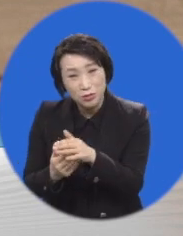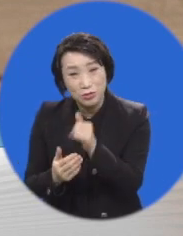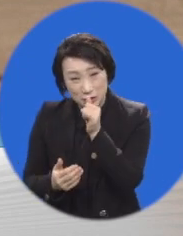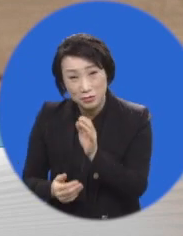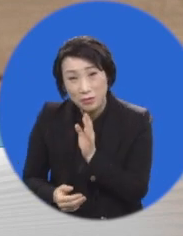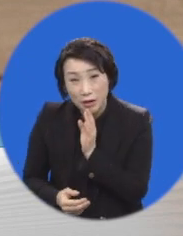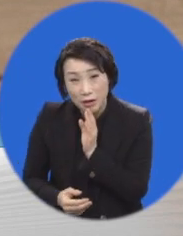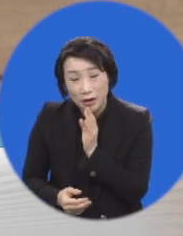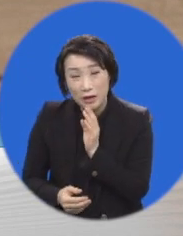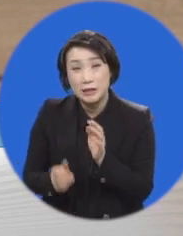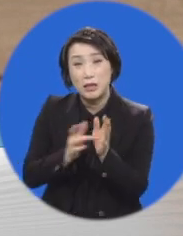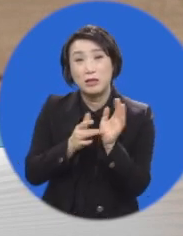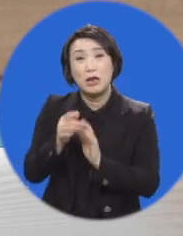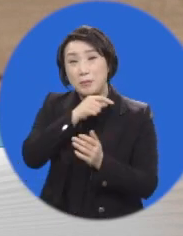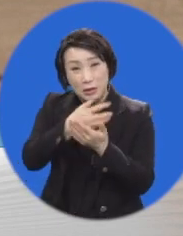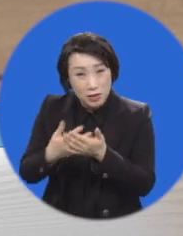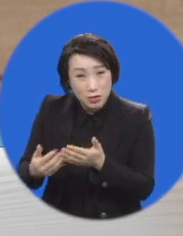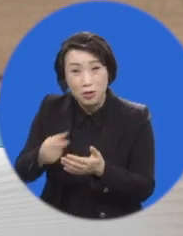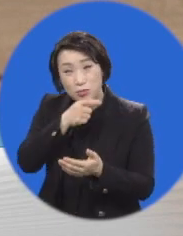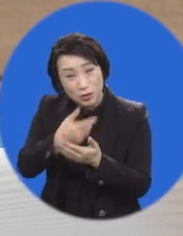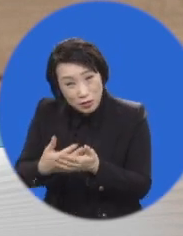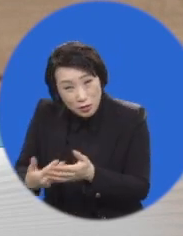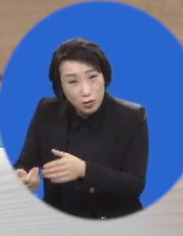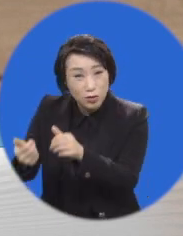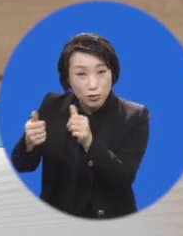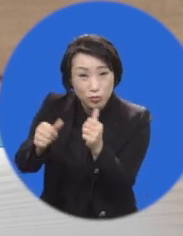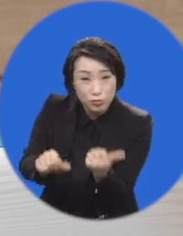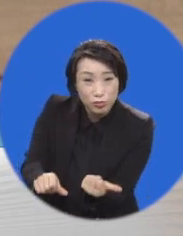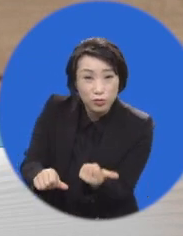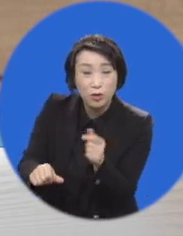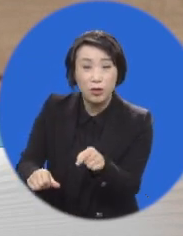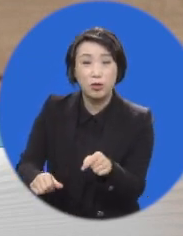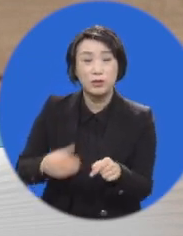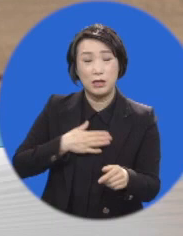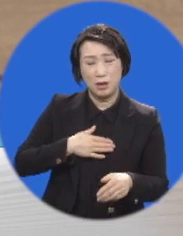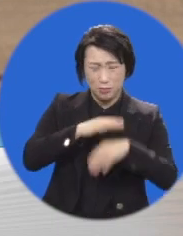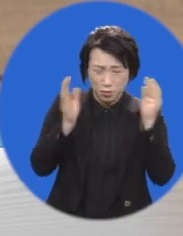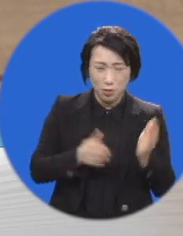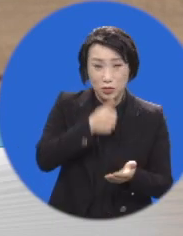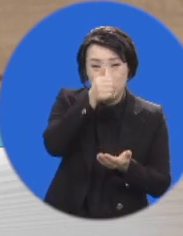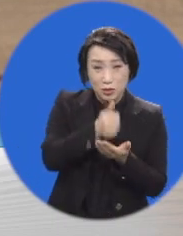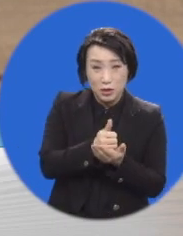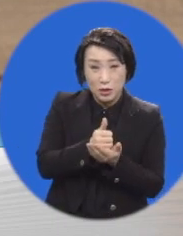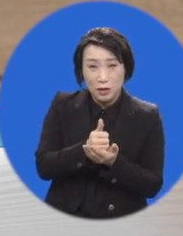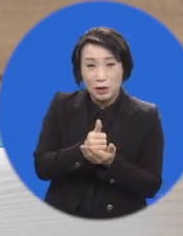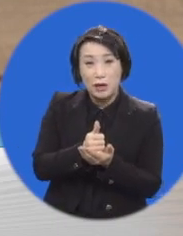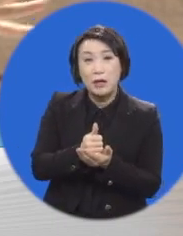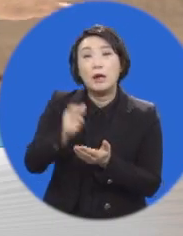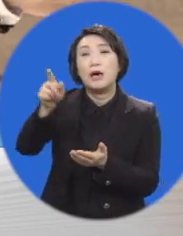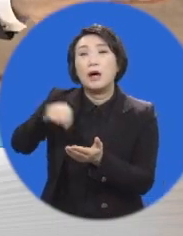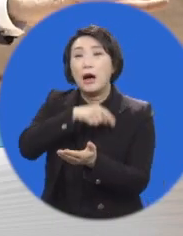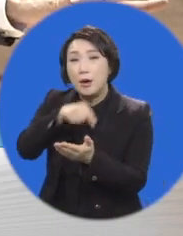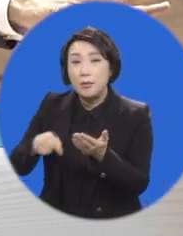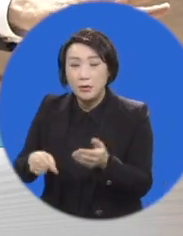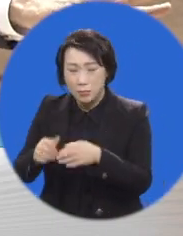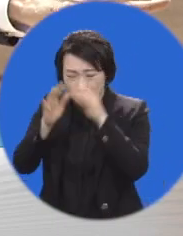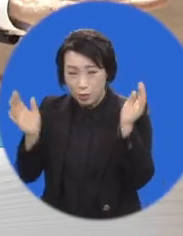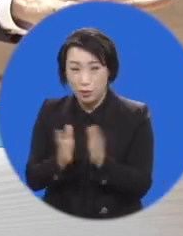자기가 피 쏟고 물 쏟아서 죽으심으로 죄값을 다 갚는 일을 다